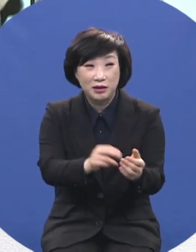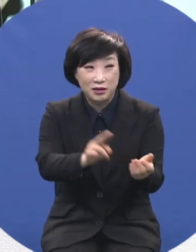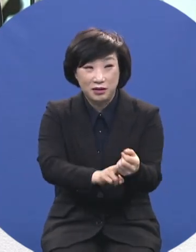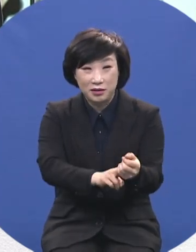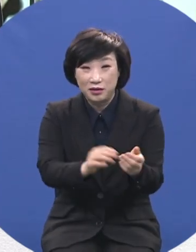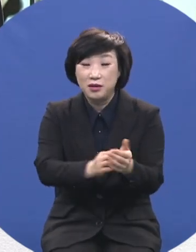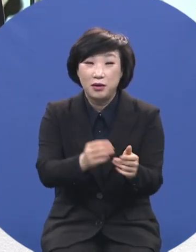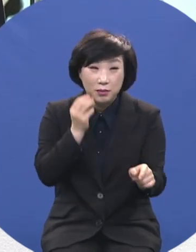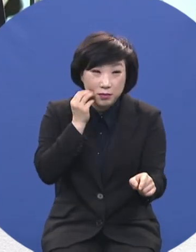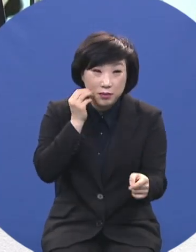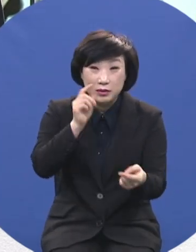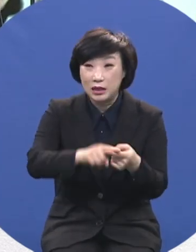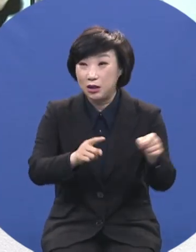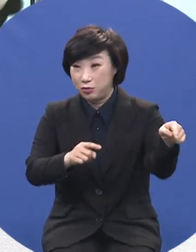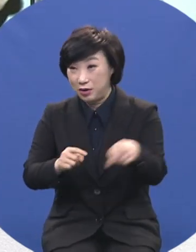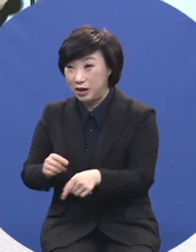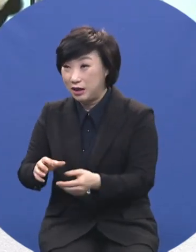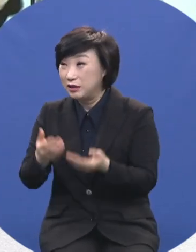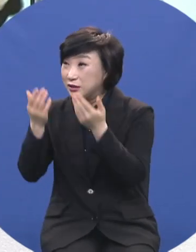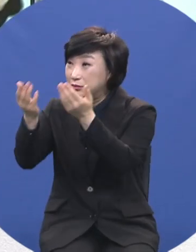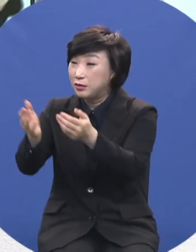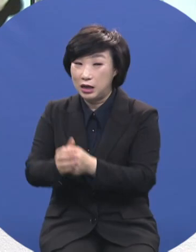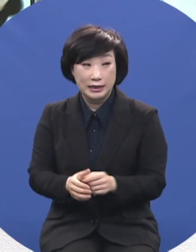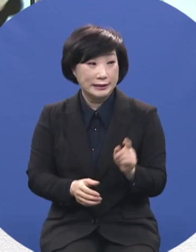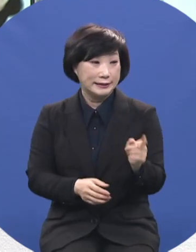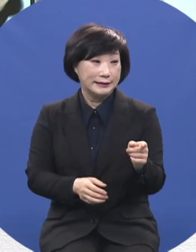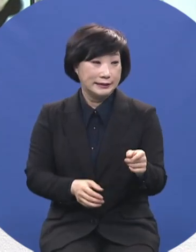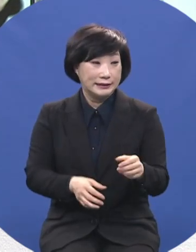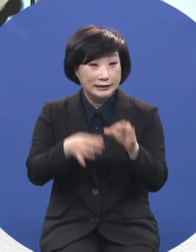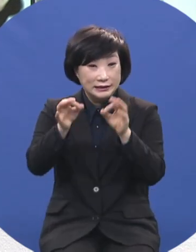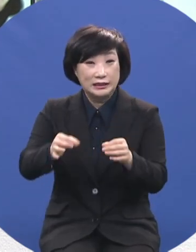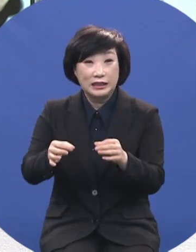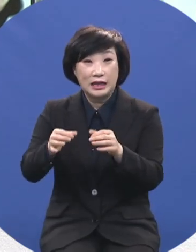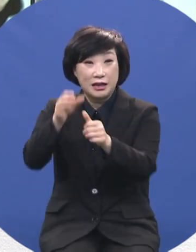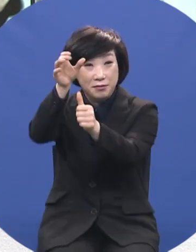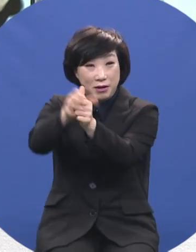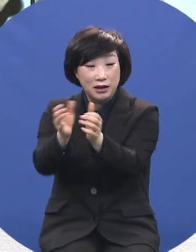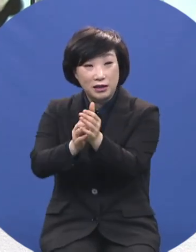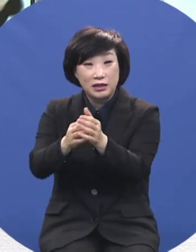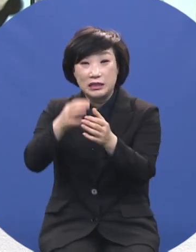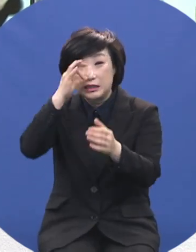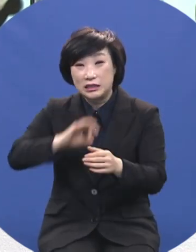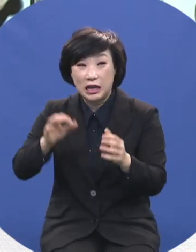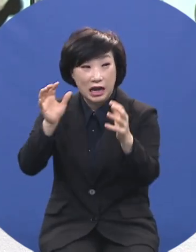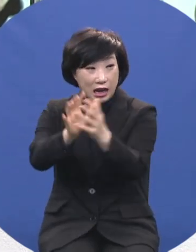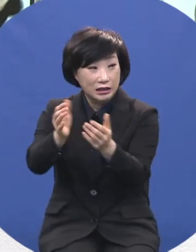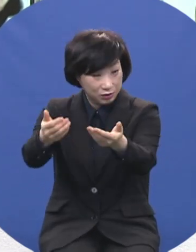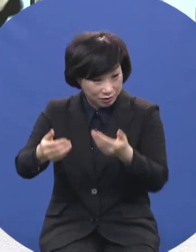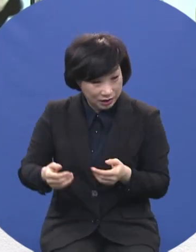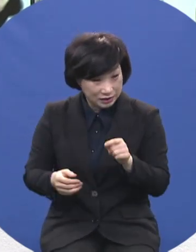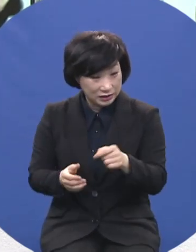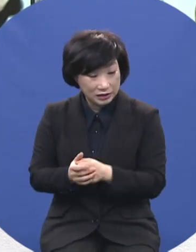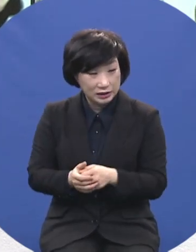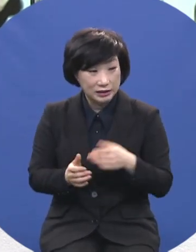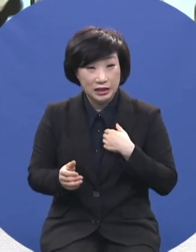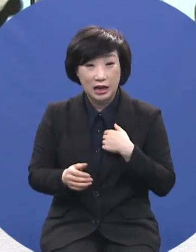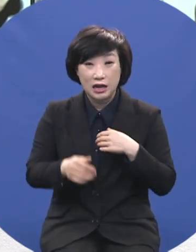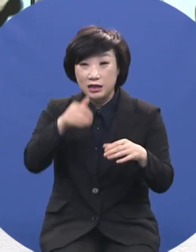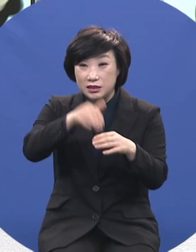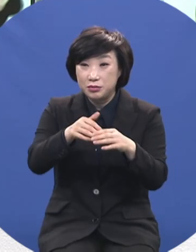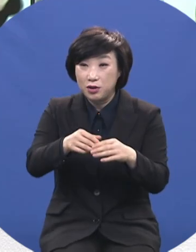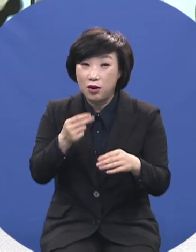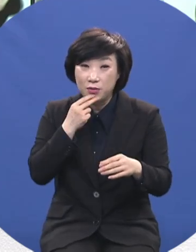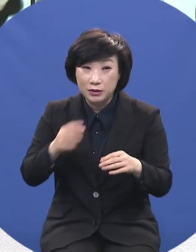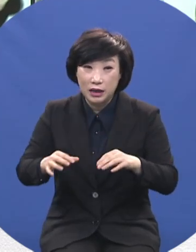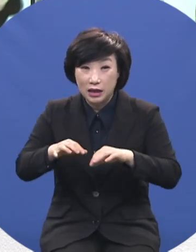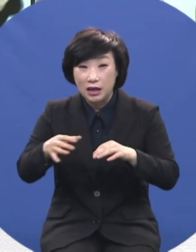차라리 은행에 넣어서 이자라도 가질 것이지 내가 심지 않은 데서 거두고 해치지 않은 데서 모이는